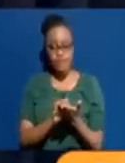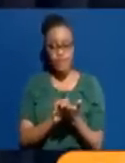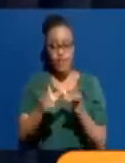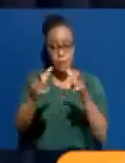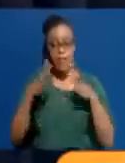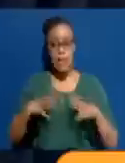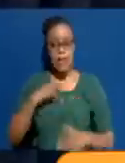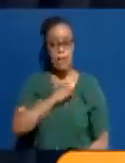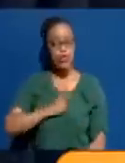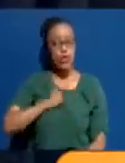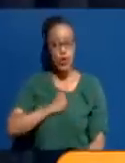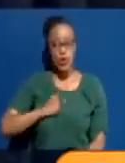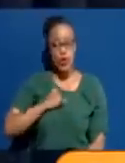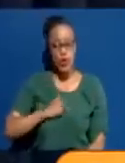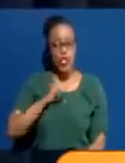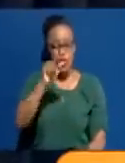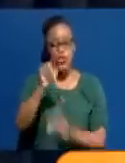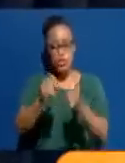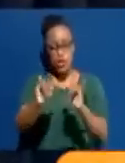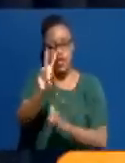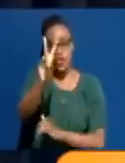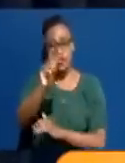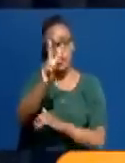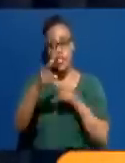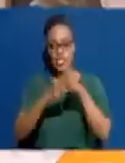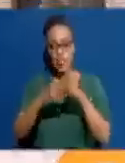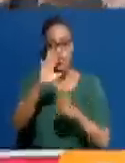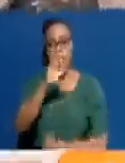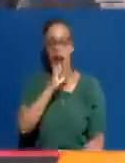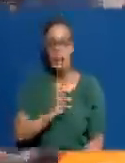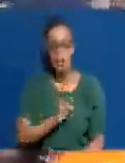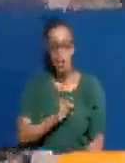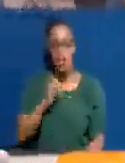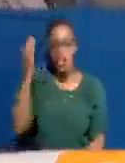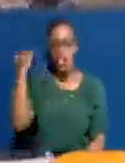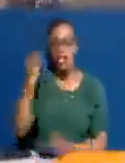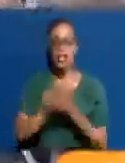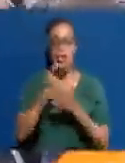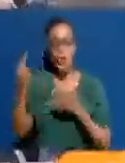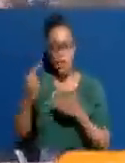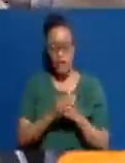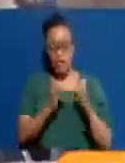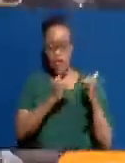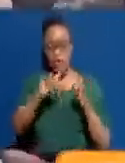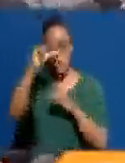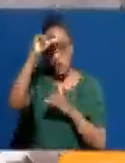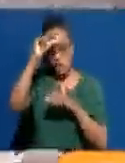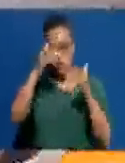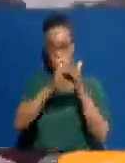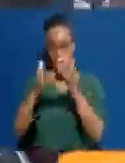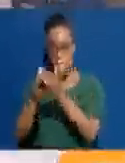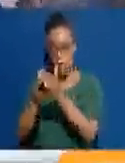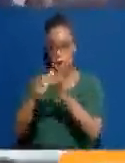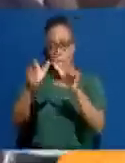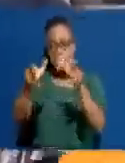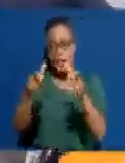Watu ya media, poleni sana. Mujaribu 2027 na hiyo mseenu. Wiki iliyopita, juhudi za serikali kuzuia vyombo